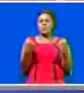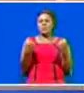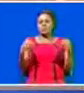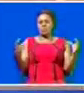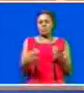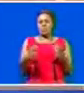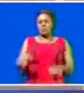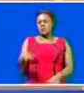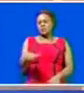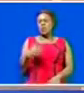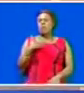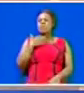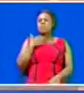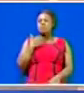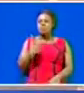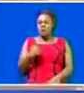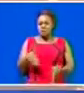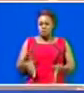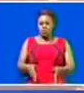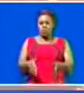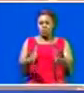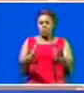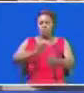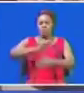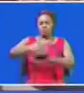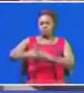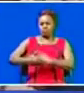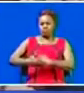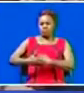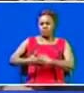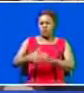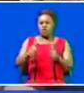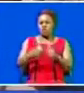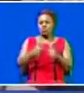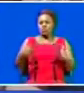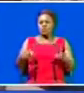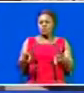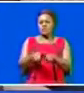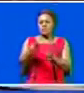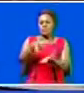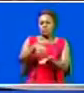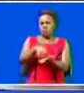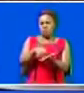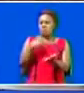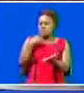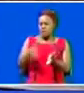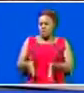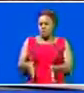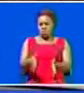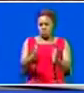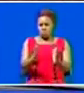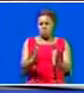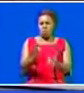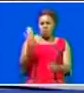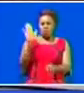Wenyeji wa eneo hilo sasa wanataka barabara hiyo kukarabatiwa ili kuepuka visa kama hivyo. Wamedai barabara hiyo